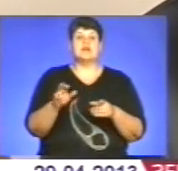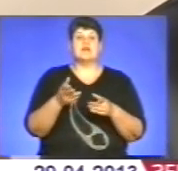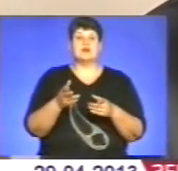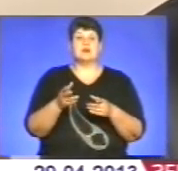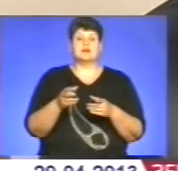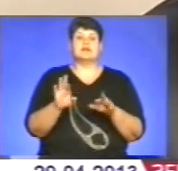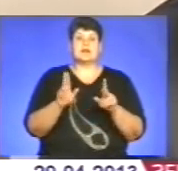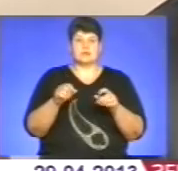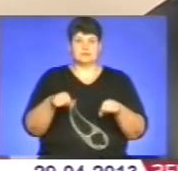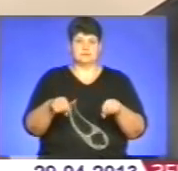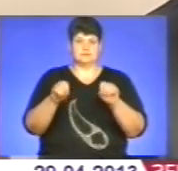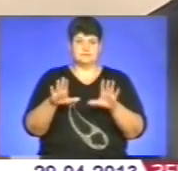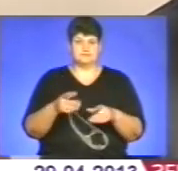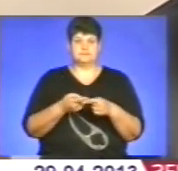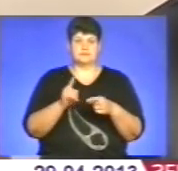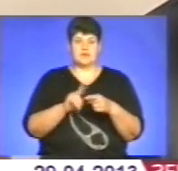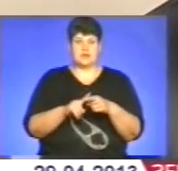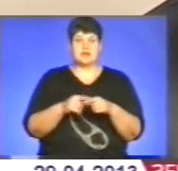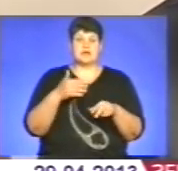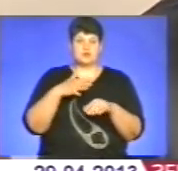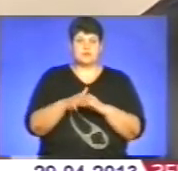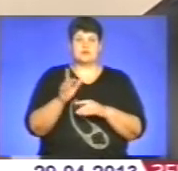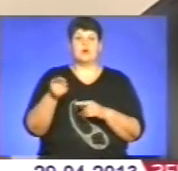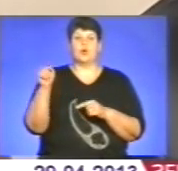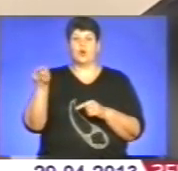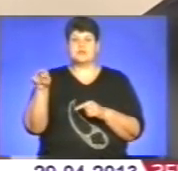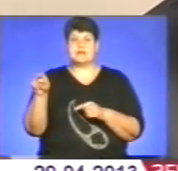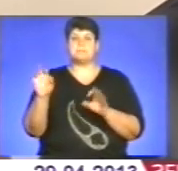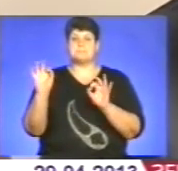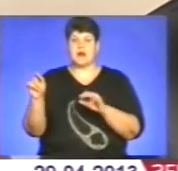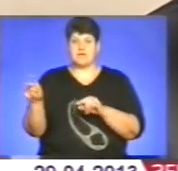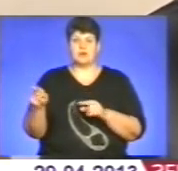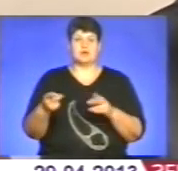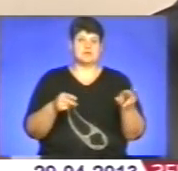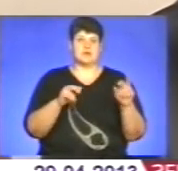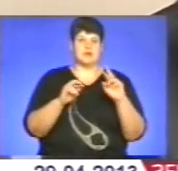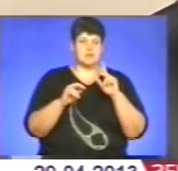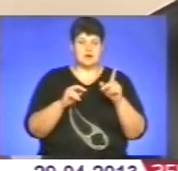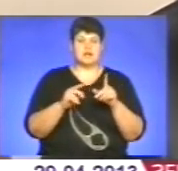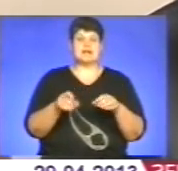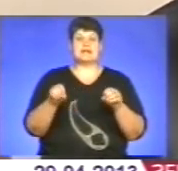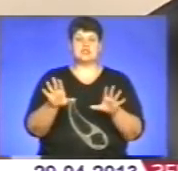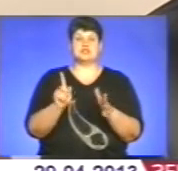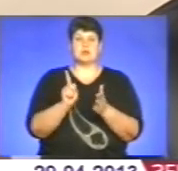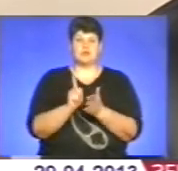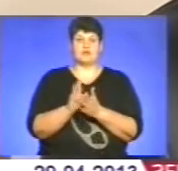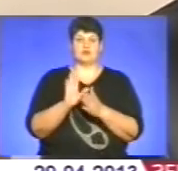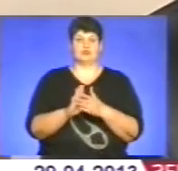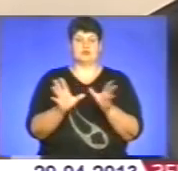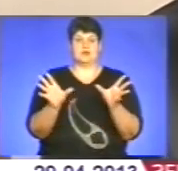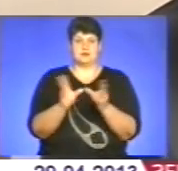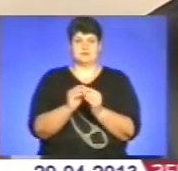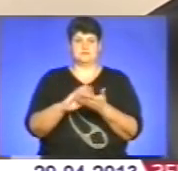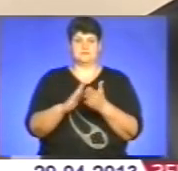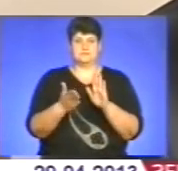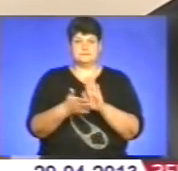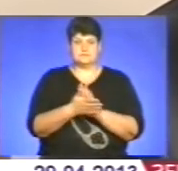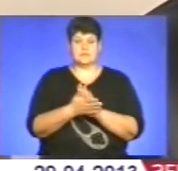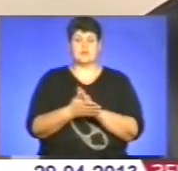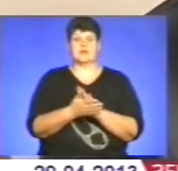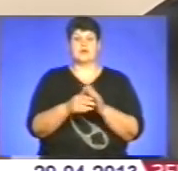оптимальний. Я не кажу, що ми зараз приймемо позицію одної сторони і скажемо, це така позиція. Рішення повинно бути компромісне. Тобто повинні бути зроблені